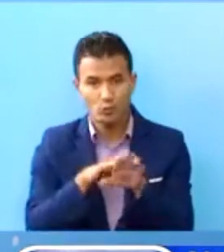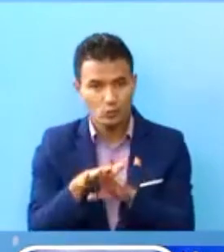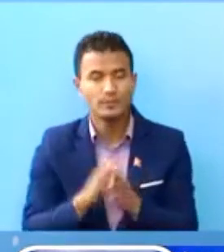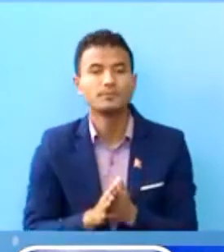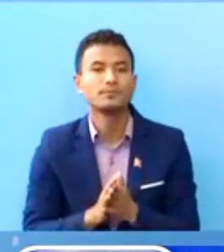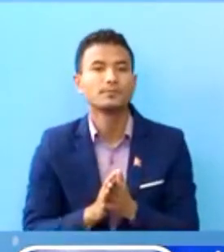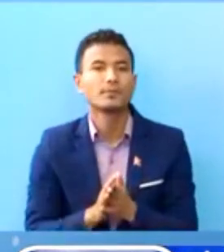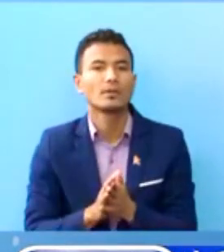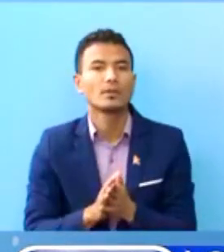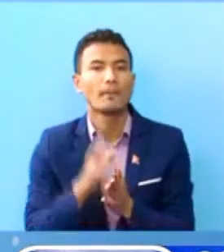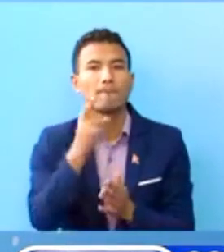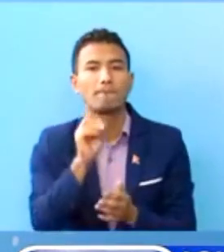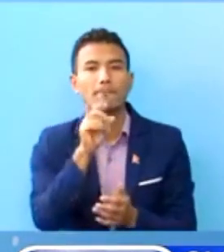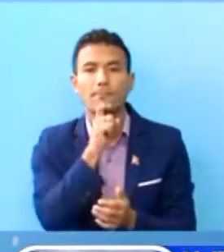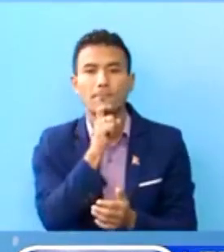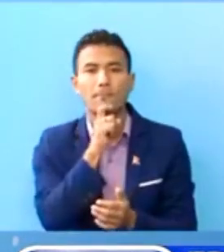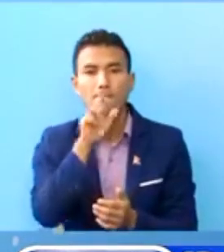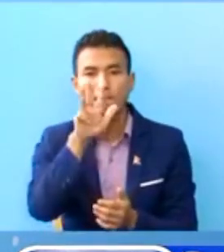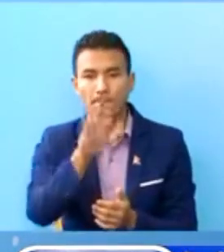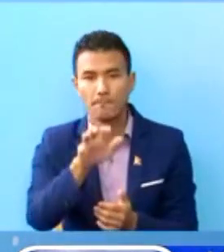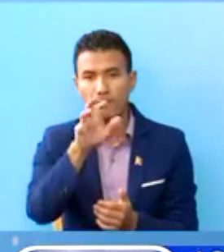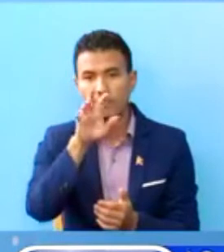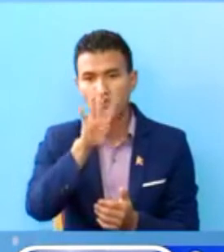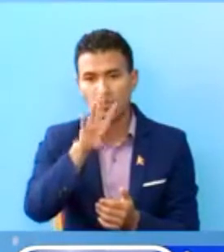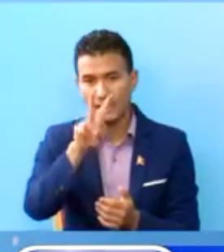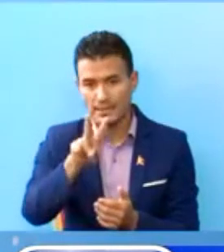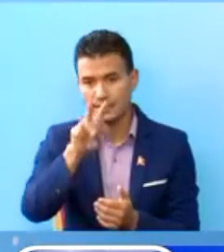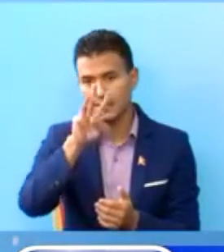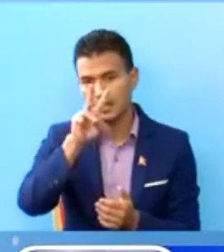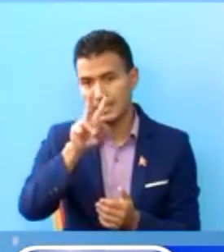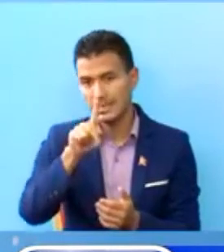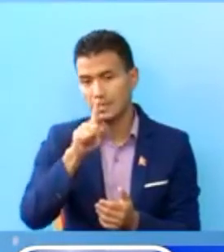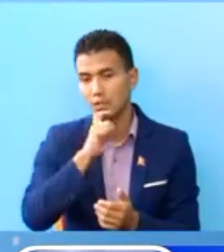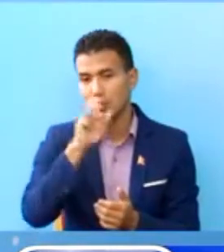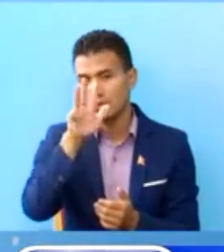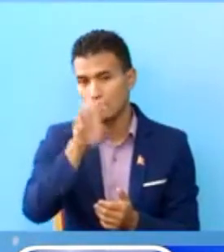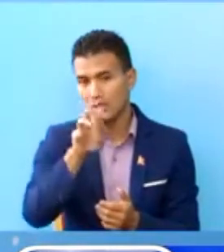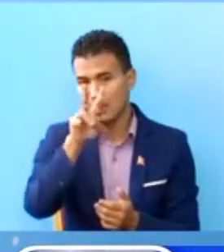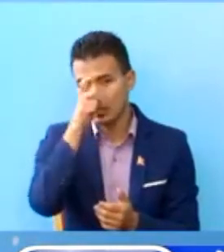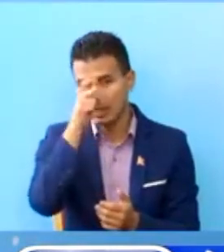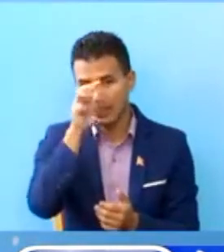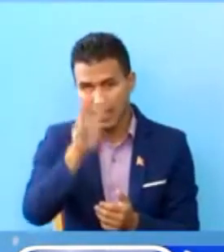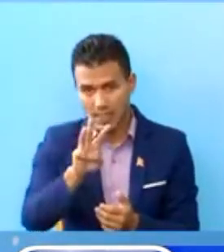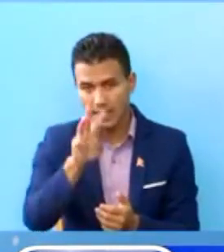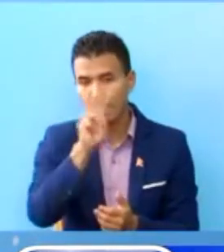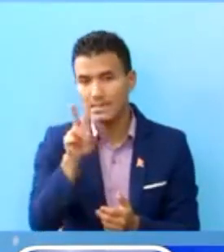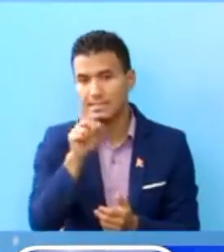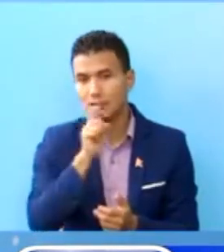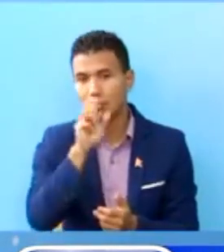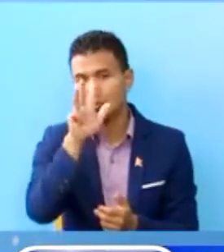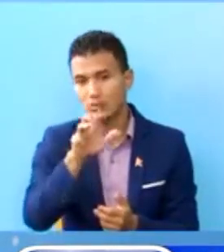बिरामीहरू, 20 गते 9,042, 21 गते 9,203, 22